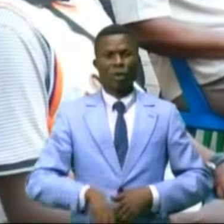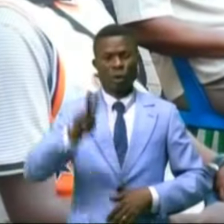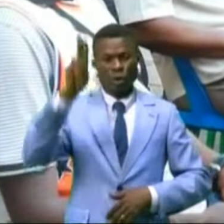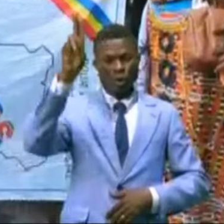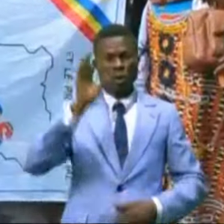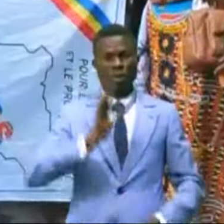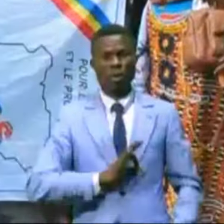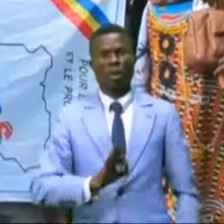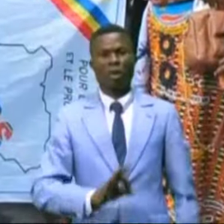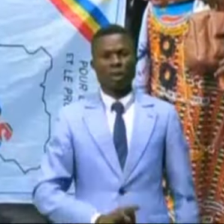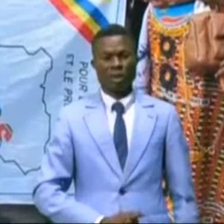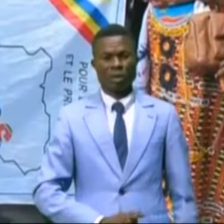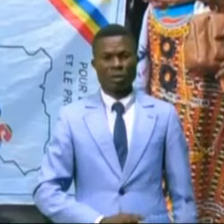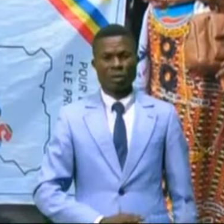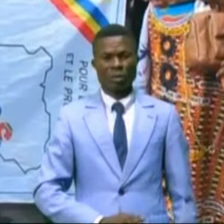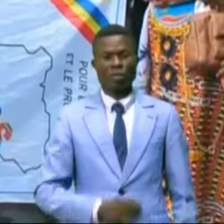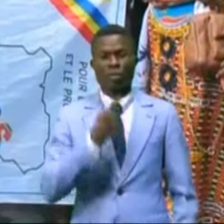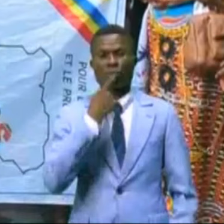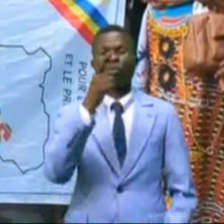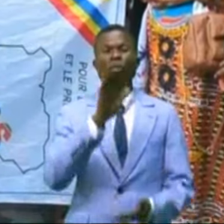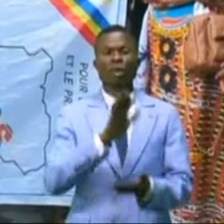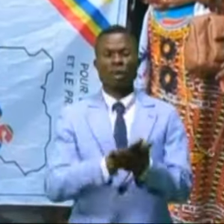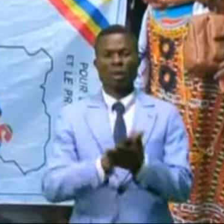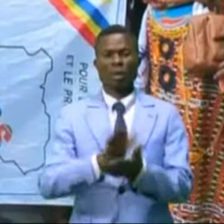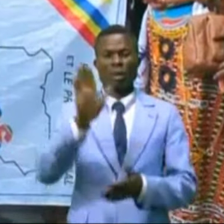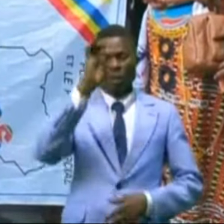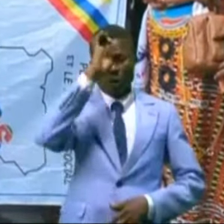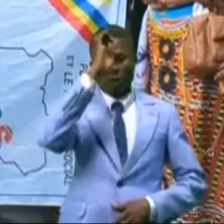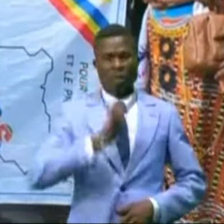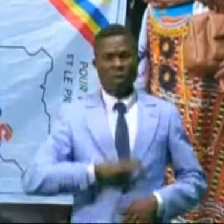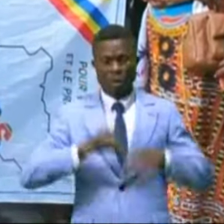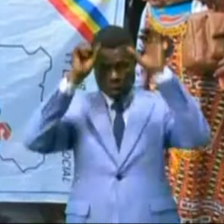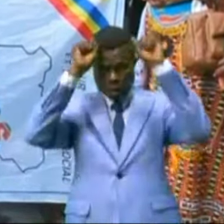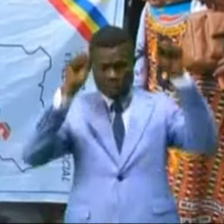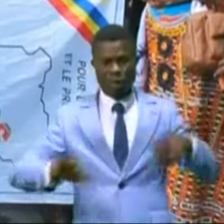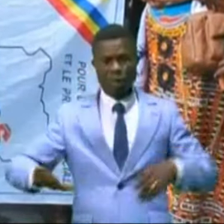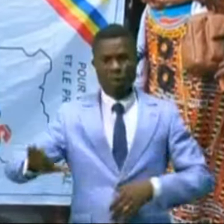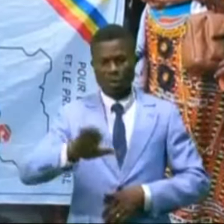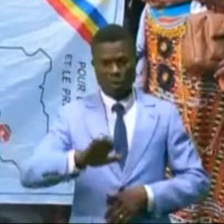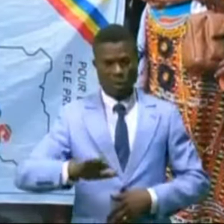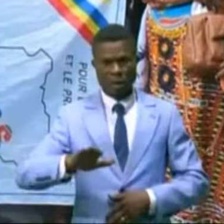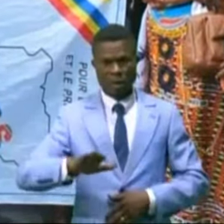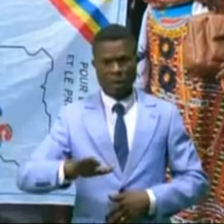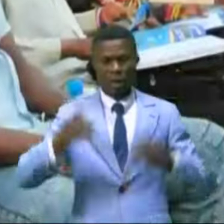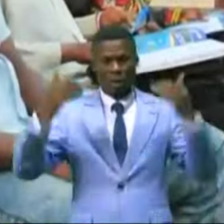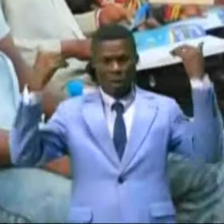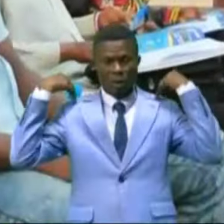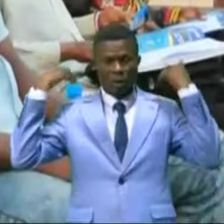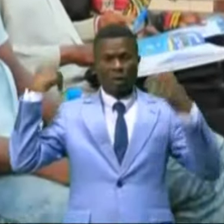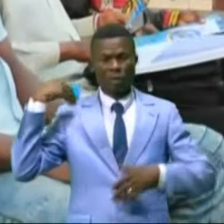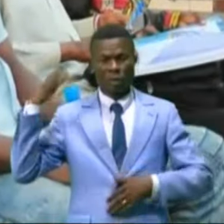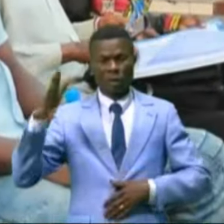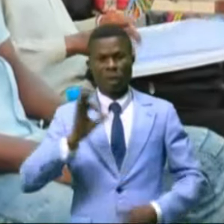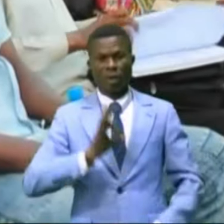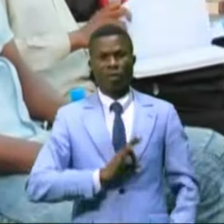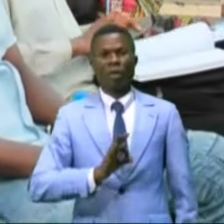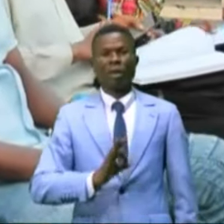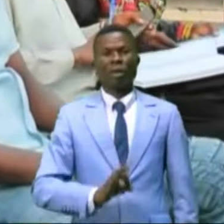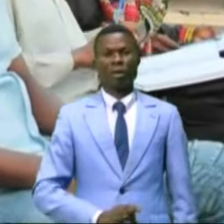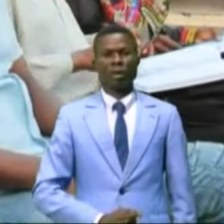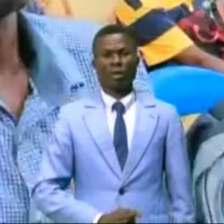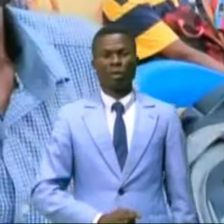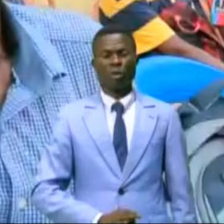tisekedi remerons Son Excellence Monsieur le Président de la République chef de l'État Félix Antoine